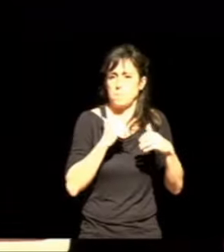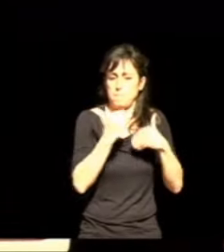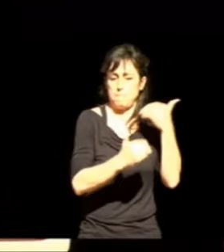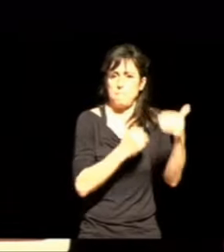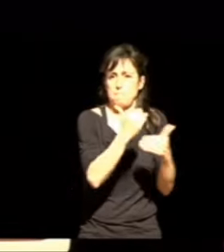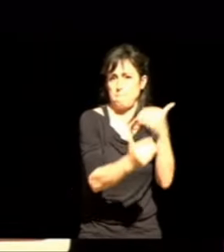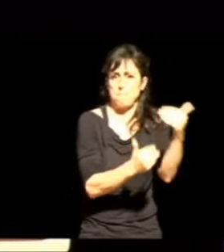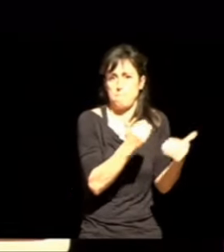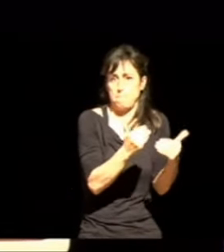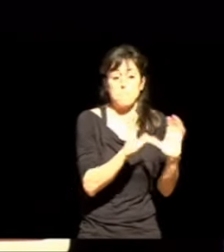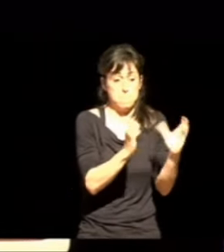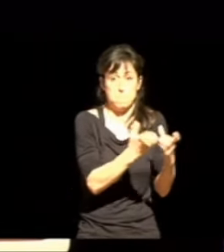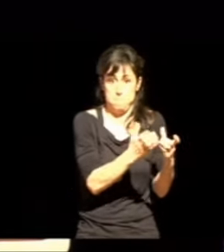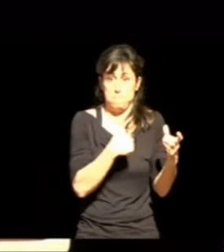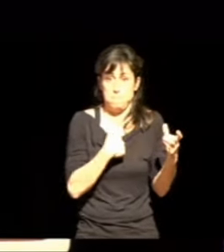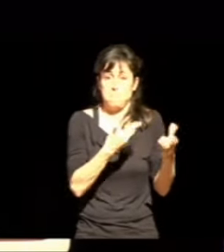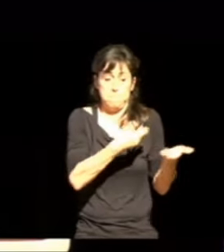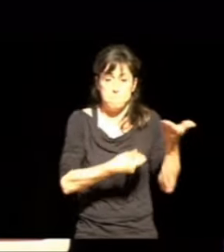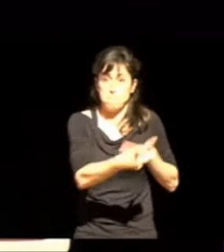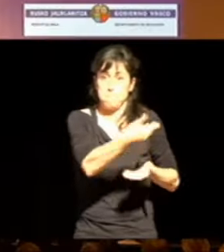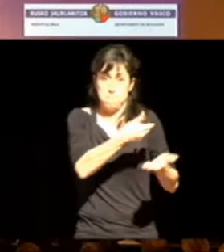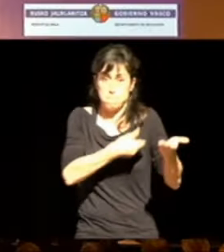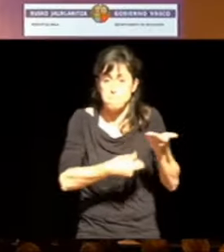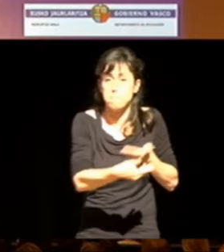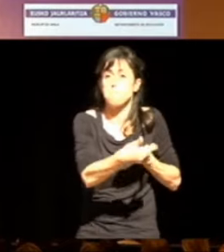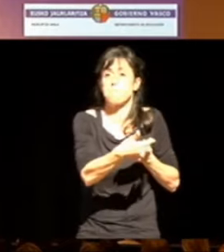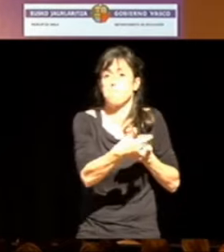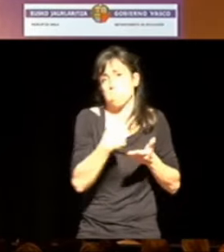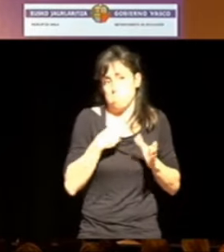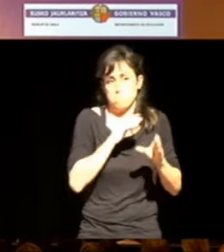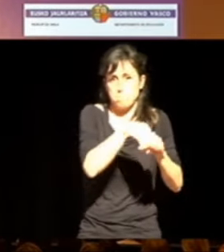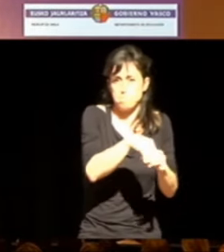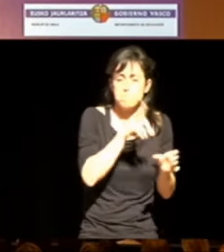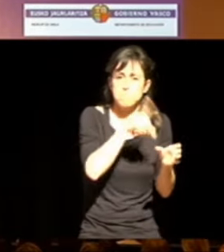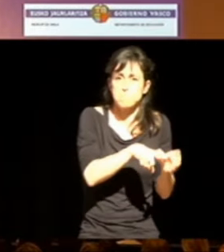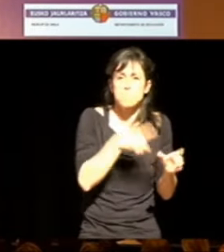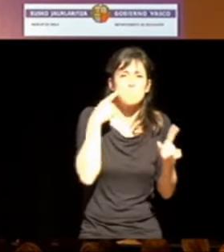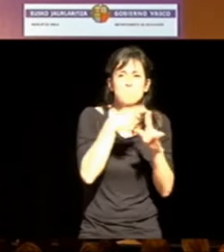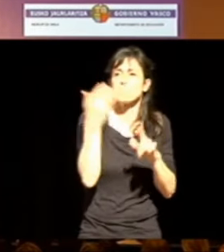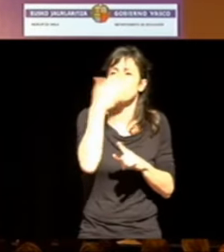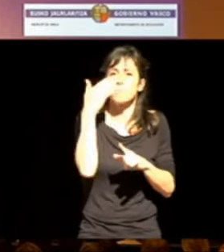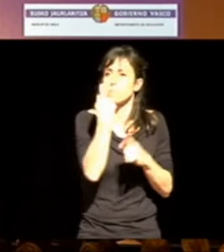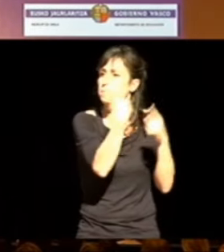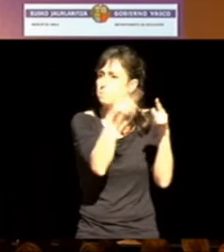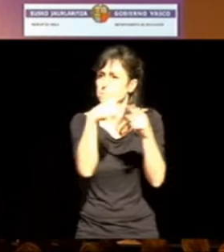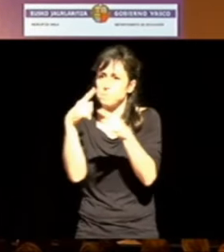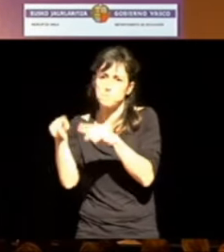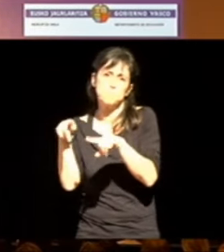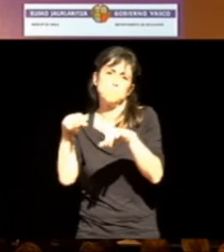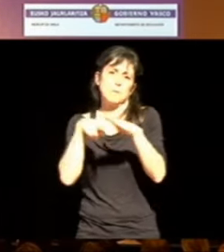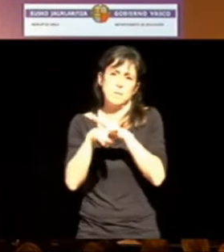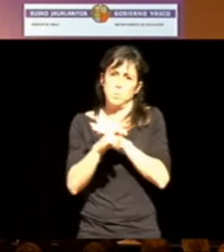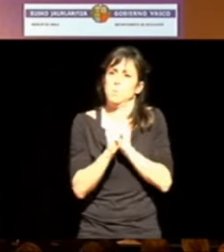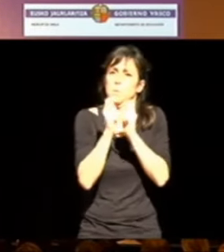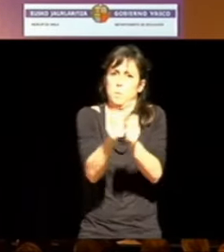lanean ibili gara, edo talde horretan lanean ibili gara, ba, bueno, ba, ikastetzei, ahalik eta baliabide gehien emate